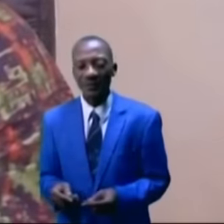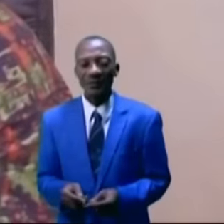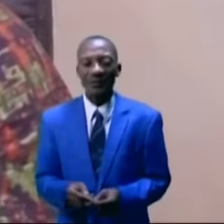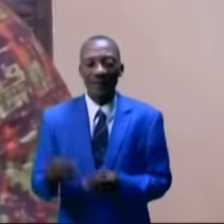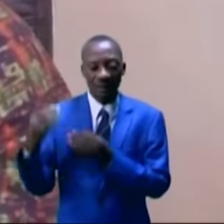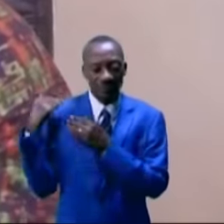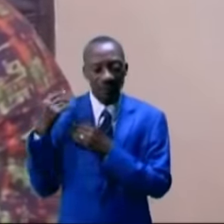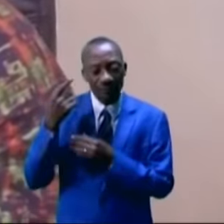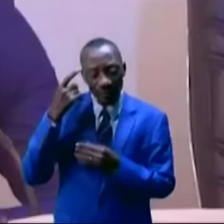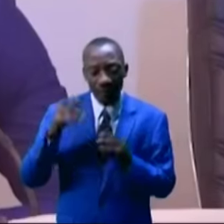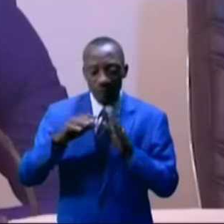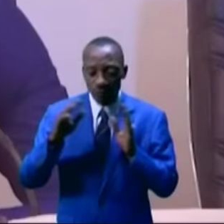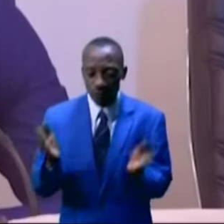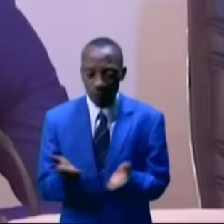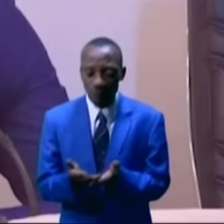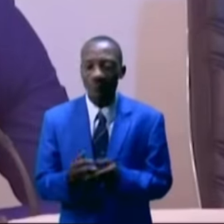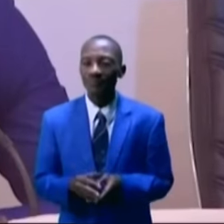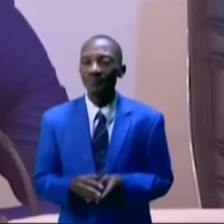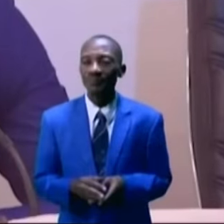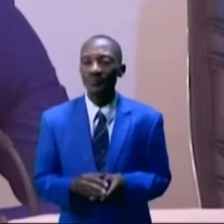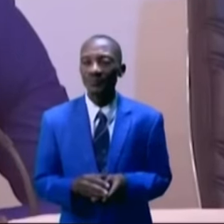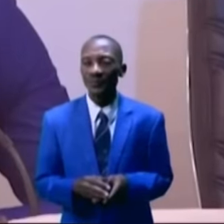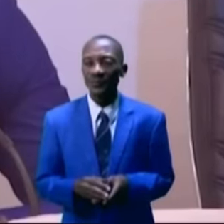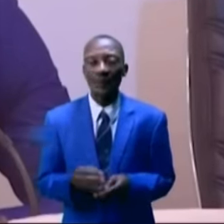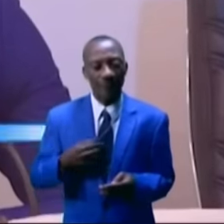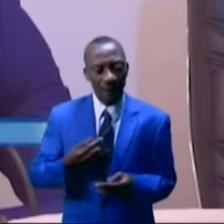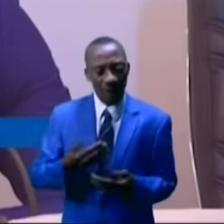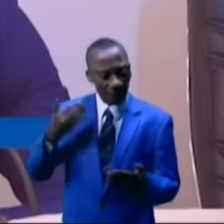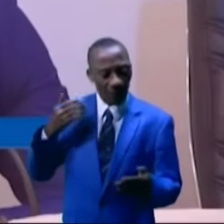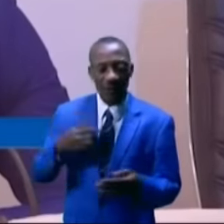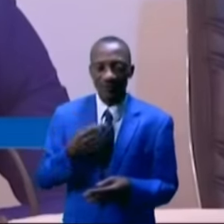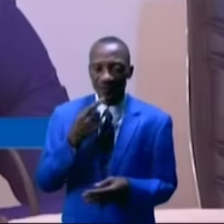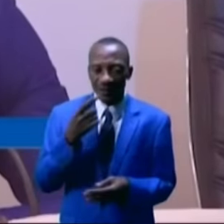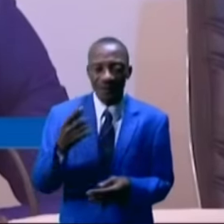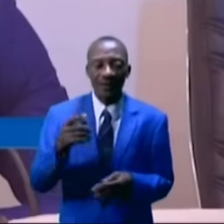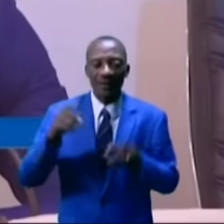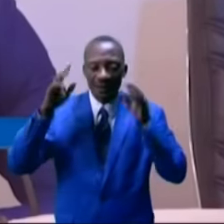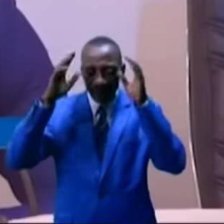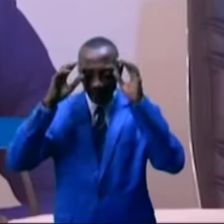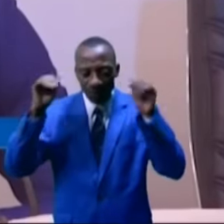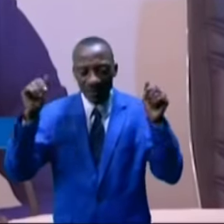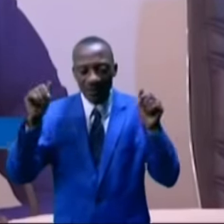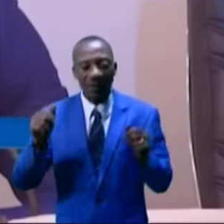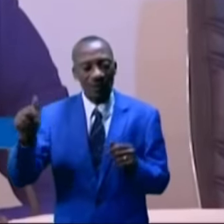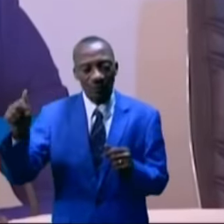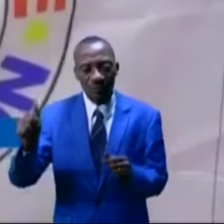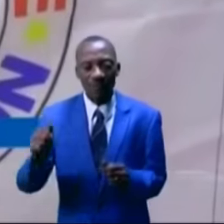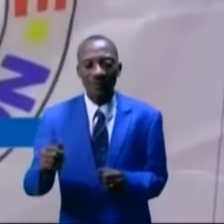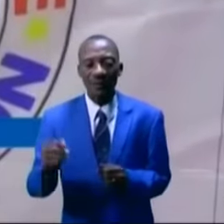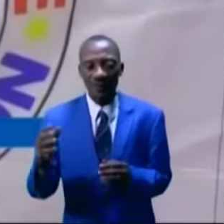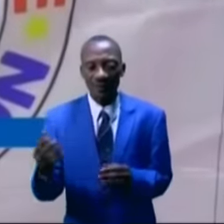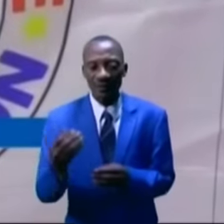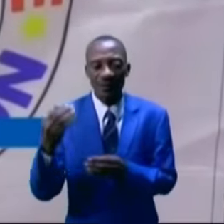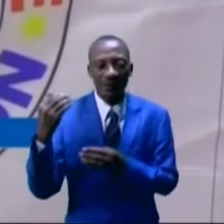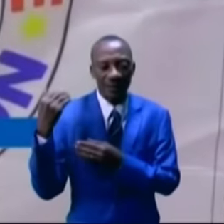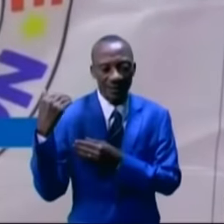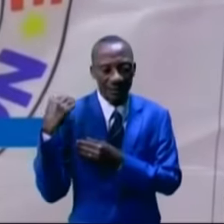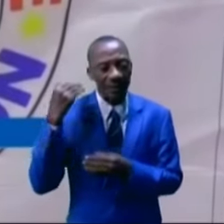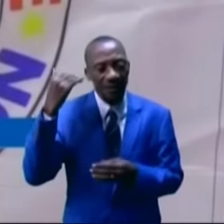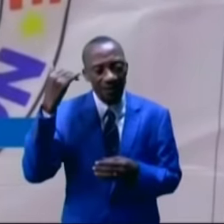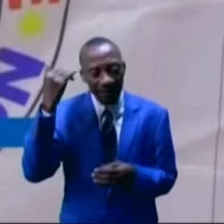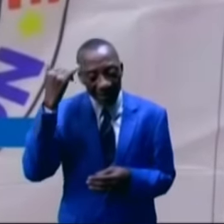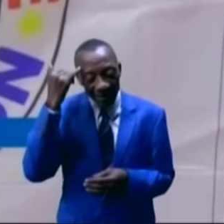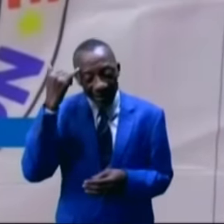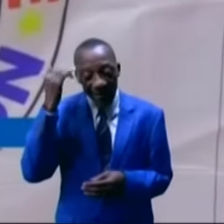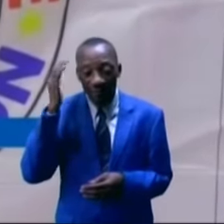l'État est heureux de cette initiative que vous avez prise et pour laquelle il tient à vous féliciter? Mais c'est tout simplement parce